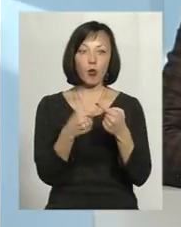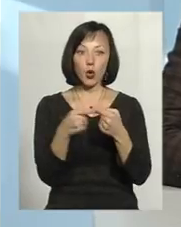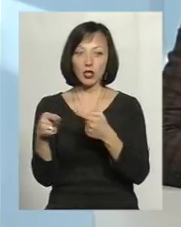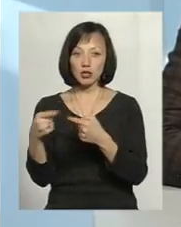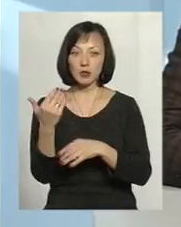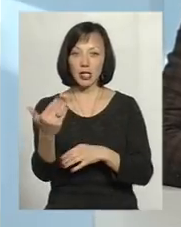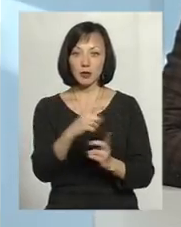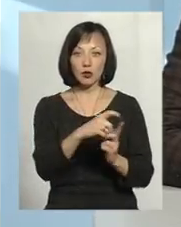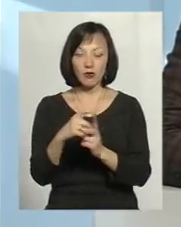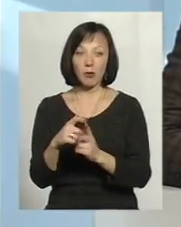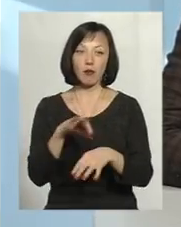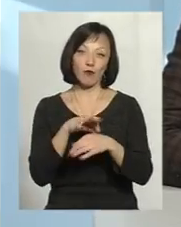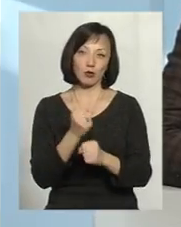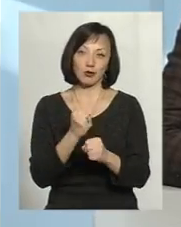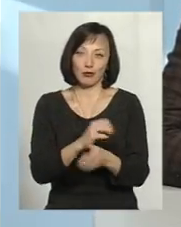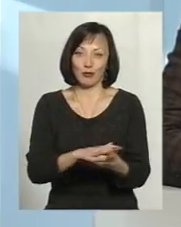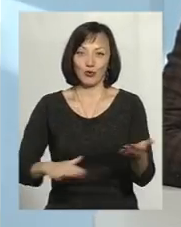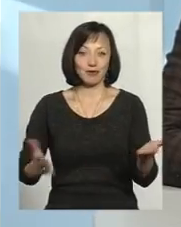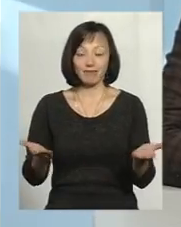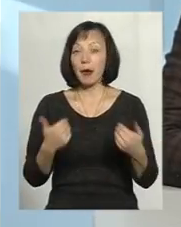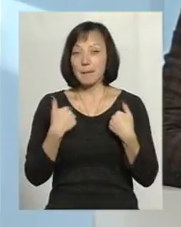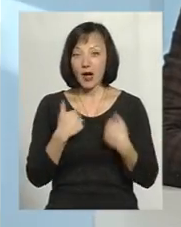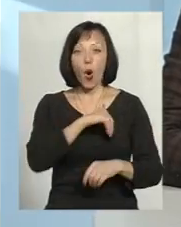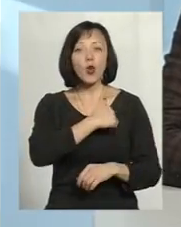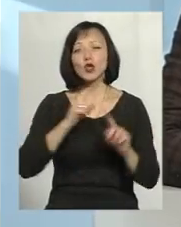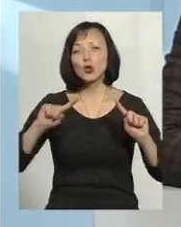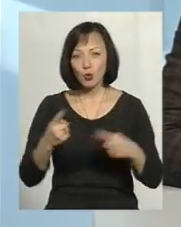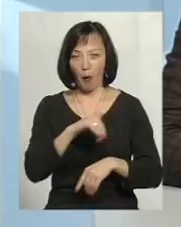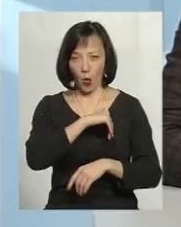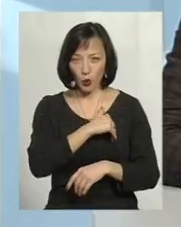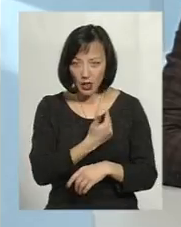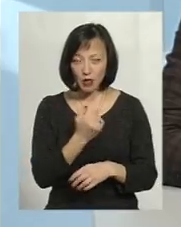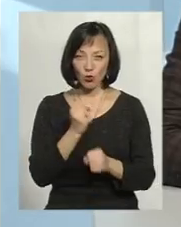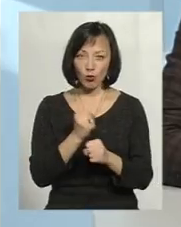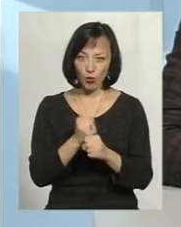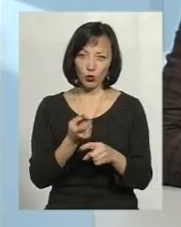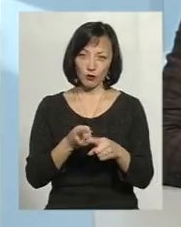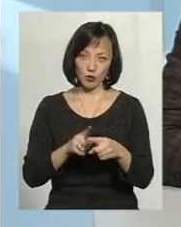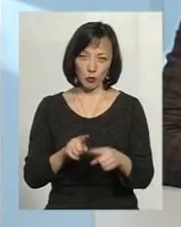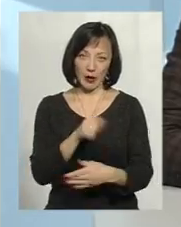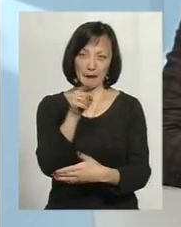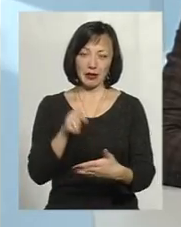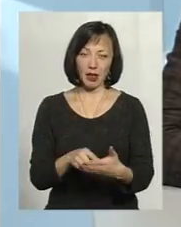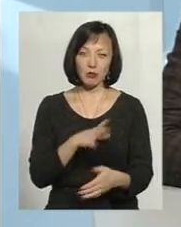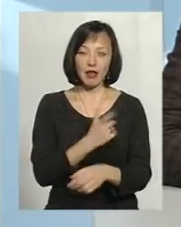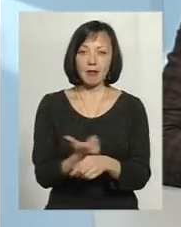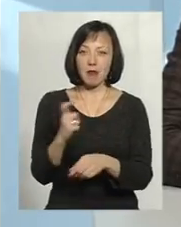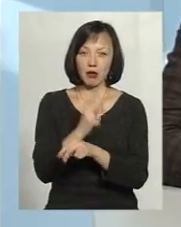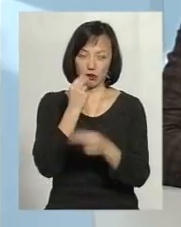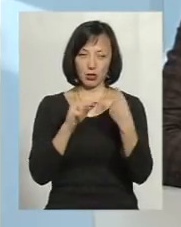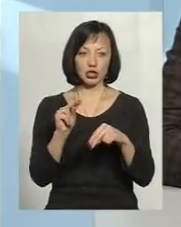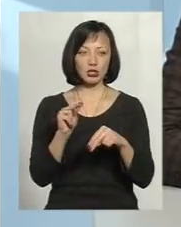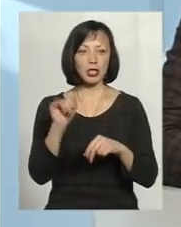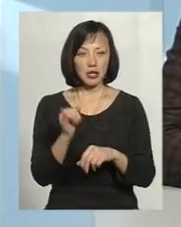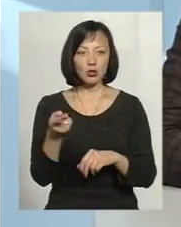за їхніми словами, проводиться робота. Ми хотіли би, дуже би хотіли би, аби робота в тому плані була би набагато краще.